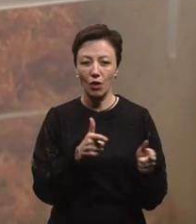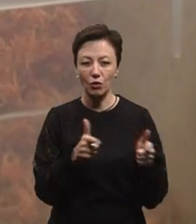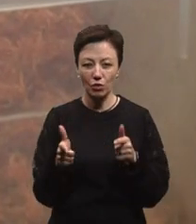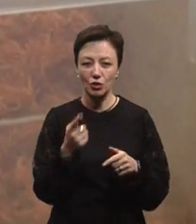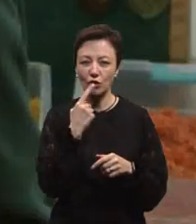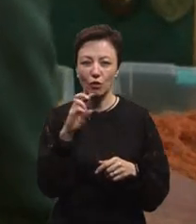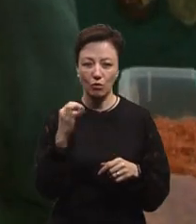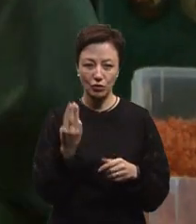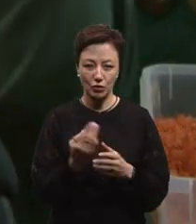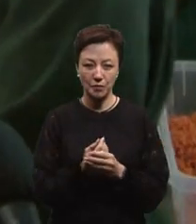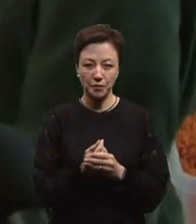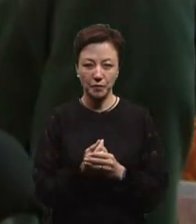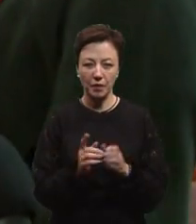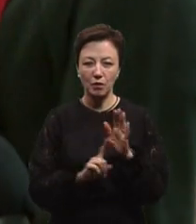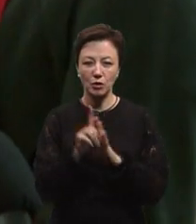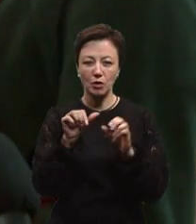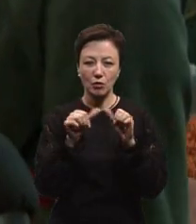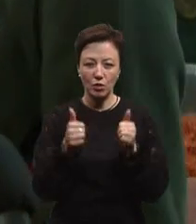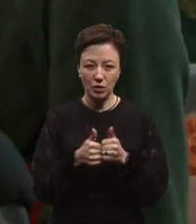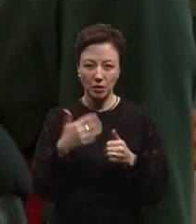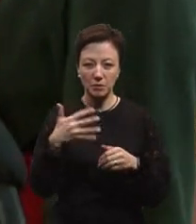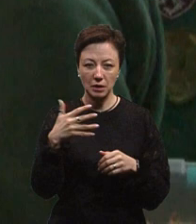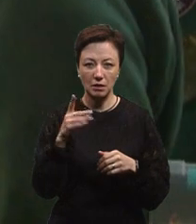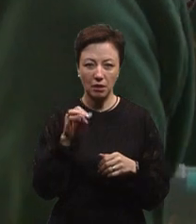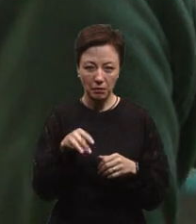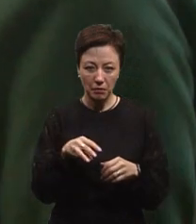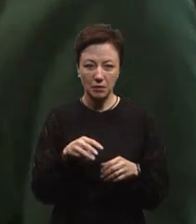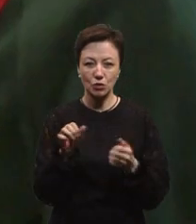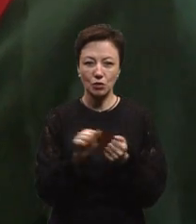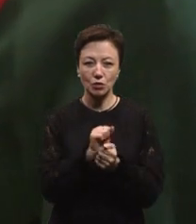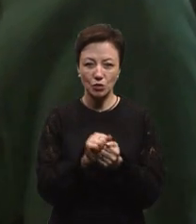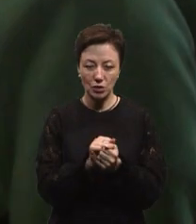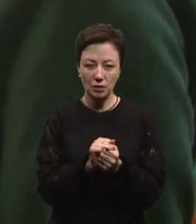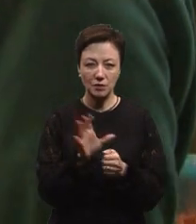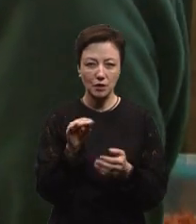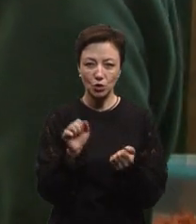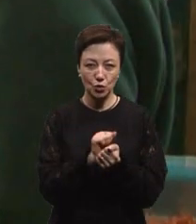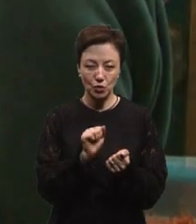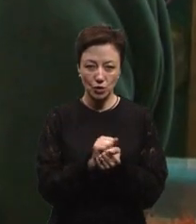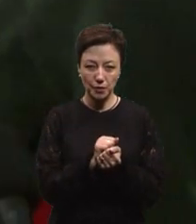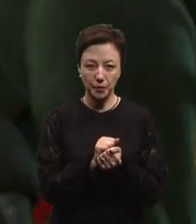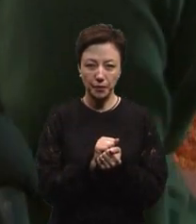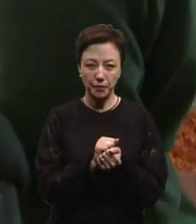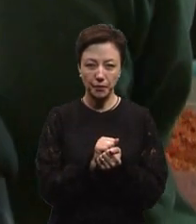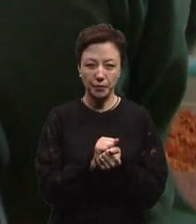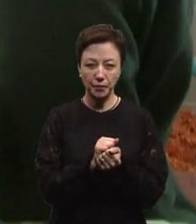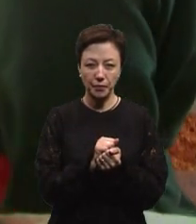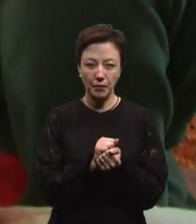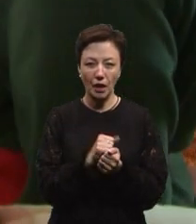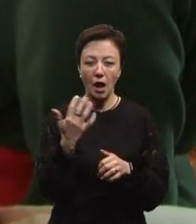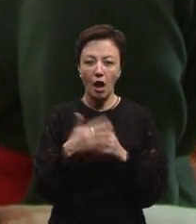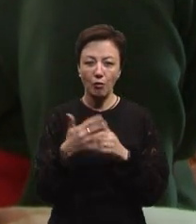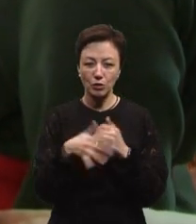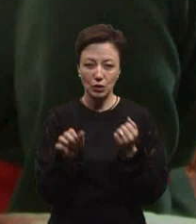червоного борщу починаємо з бурячка 50 г сушена це все продукція сушена капуста